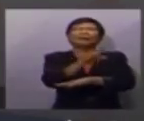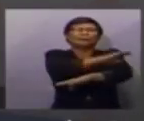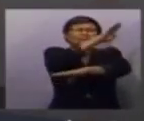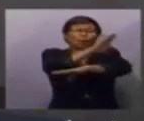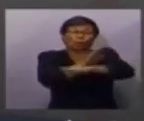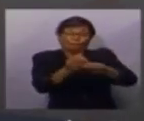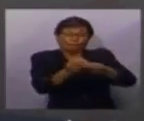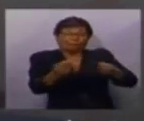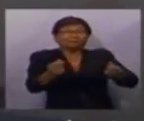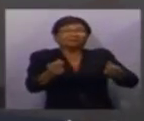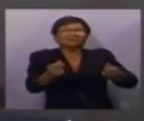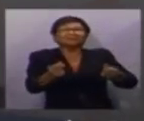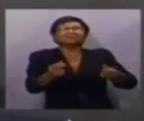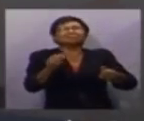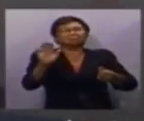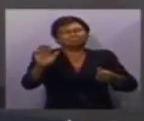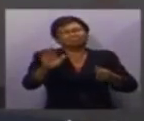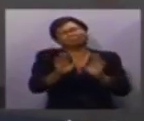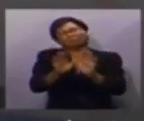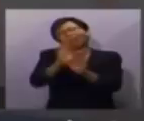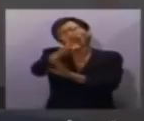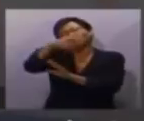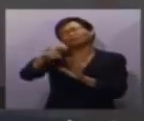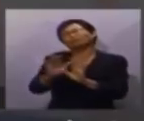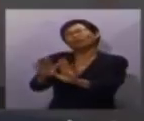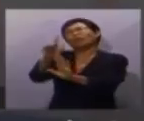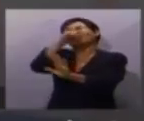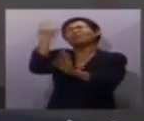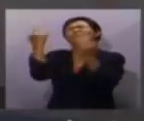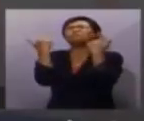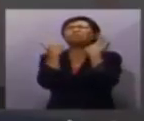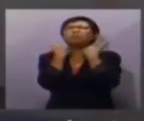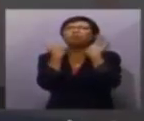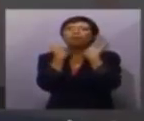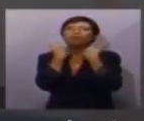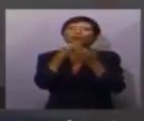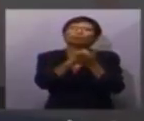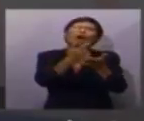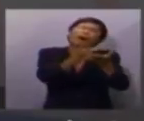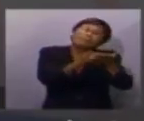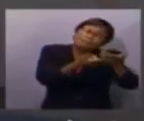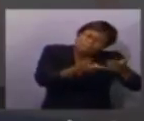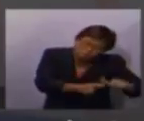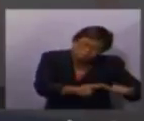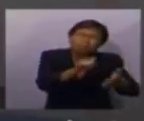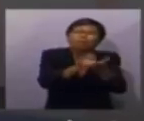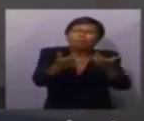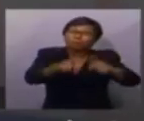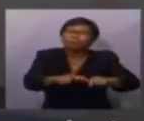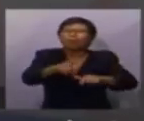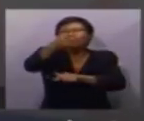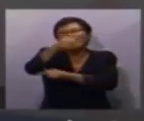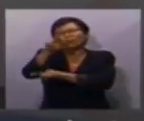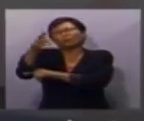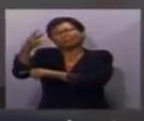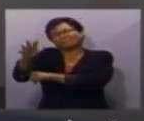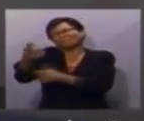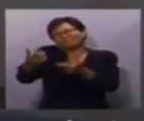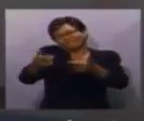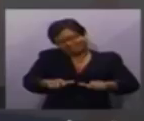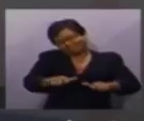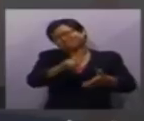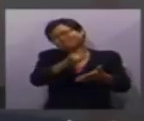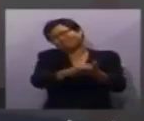Pasir, Fizi Jihad, turut ditolak SPR kerana muflis. Itu antara senario bagi pilihan raya umum PRU